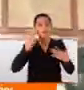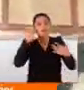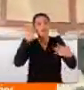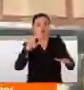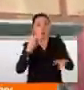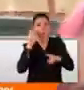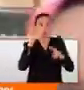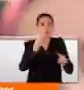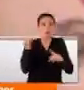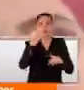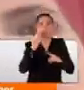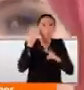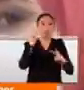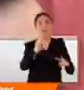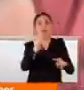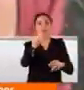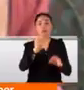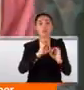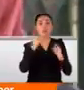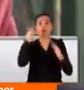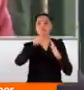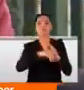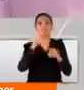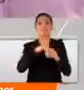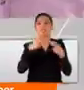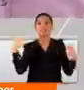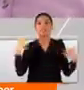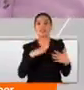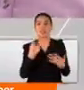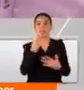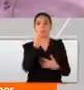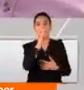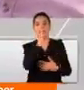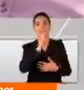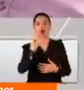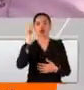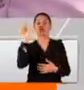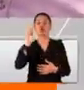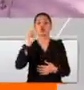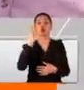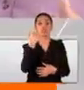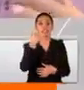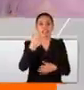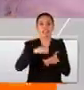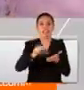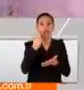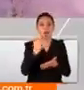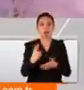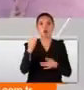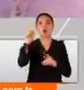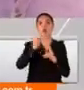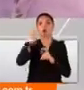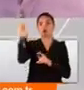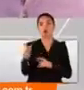Şaşkınlıkla dönüp bir daha bakıyor. Peki nedir bu tabutun hikayesi? 1496 tarihinde Sultan II. Beyazıt Han